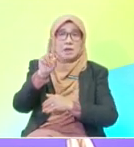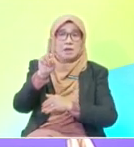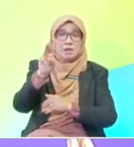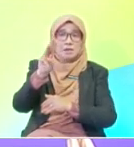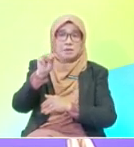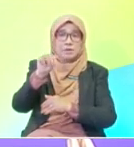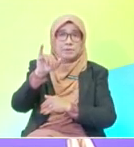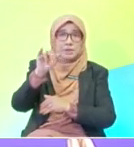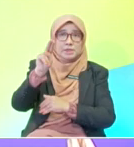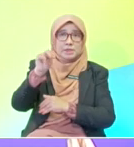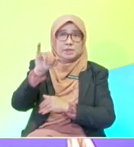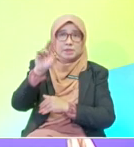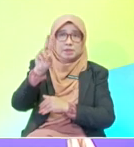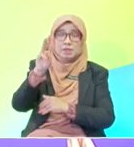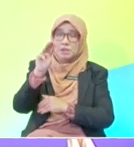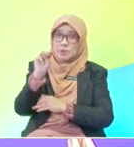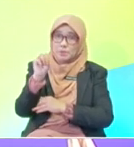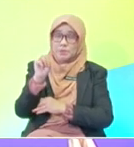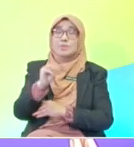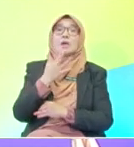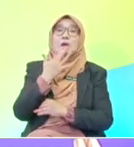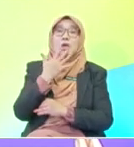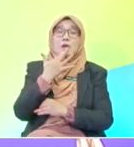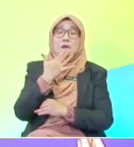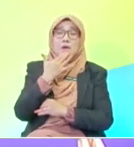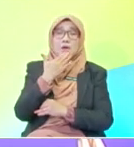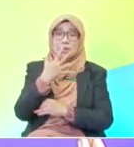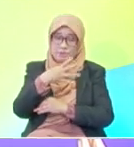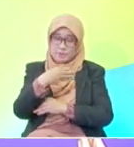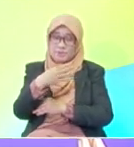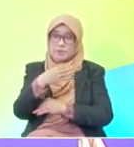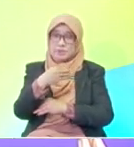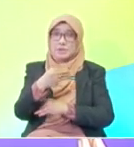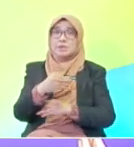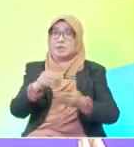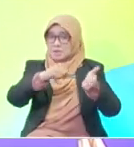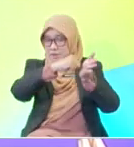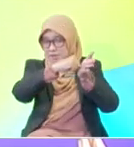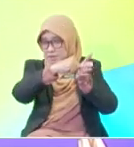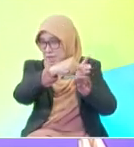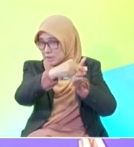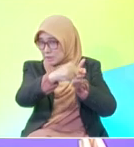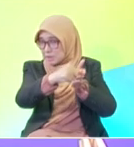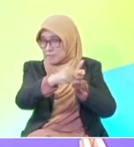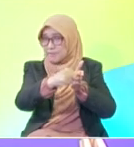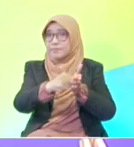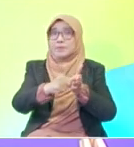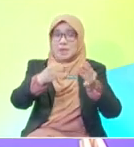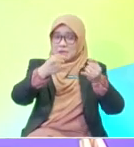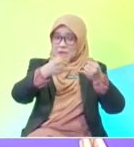kemudianlah. Sekarang ni cikgu nak terangkan alat dan bahan dulu. Okey, kemudian pelita pelekat. Baik. Okey, kemudian benang.